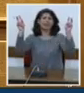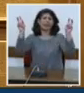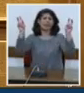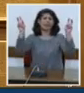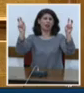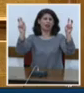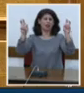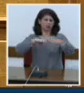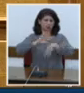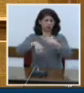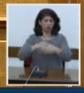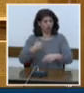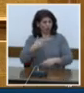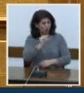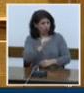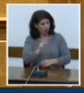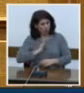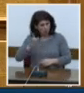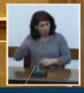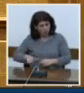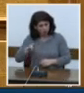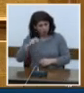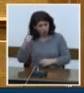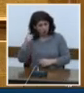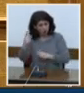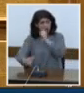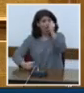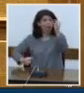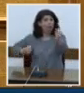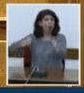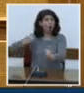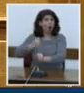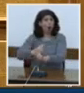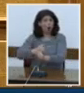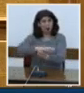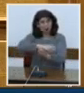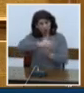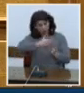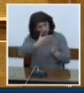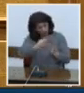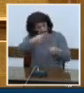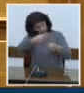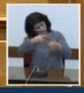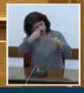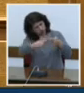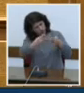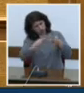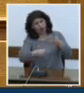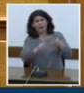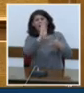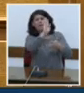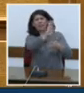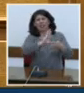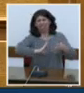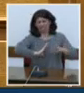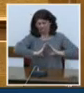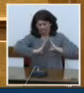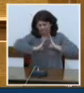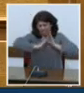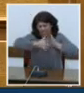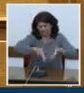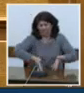21ο αιώνα. Μίλησα λοιπόν για όλα αυτά, για τις βαξεβάνιες εμετικές